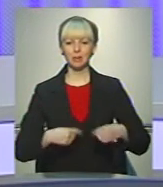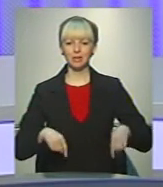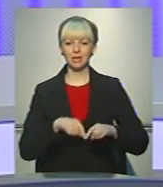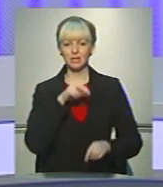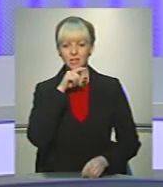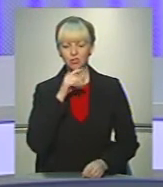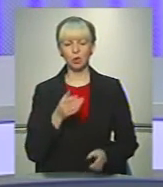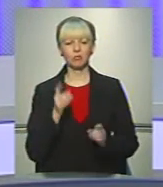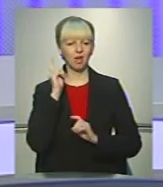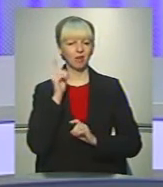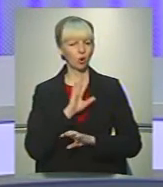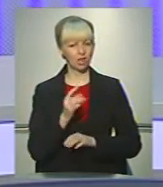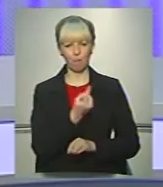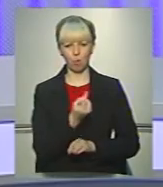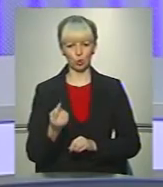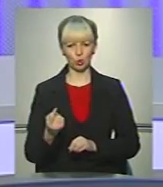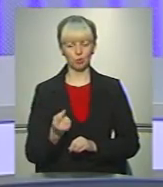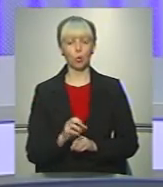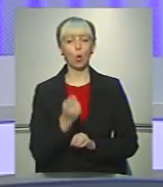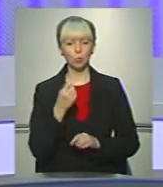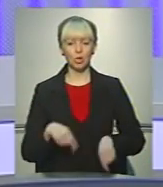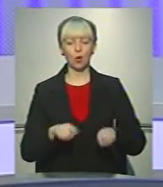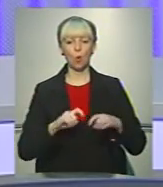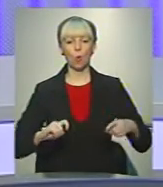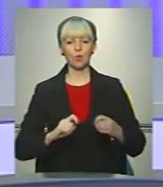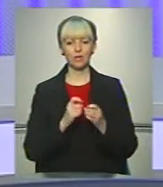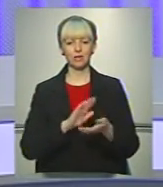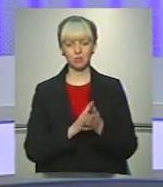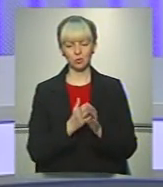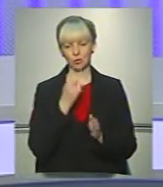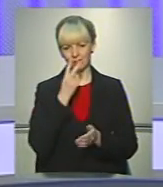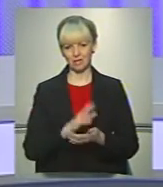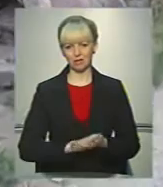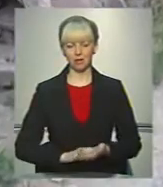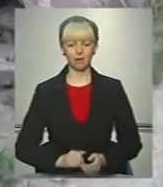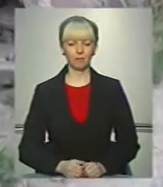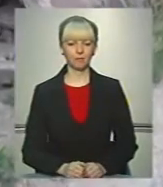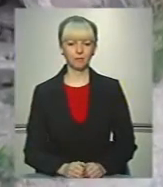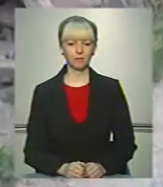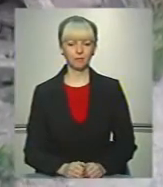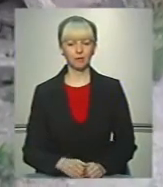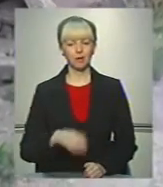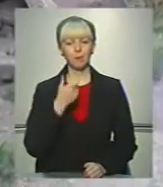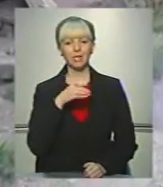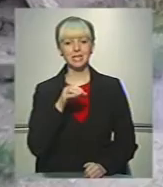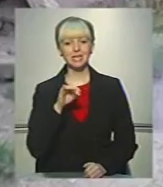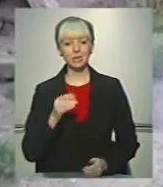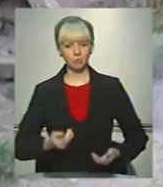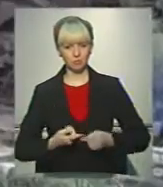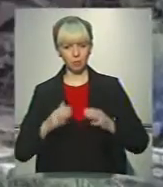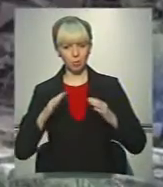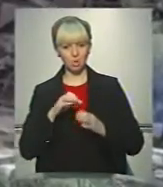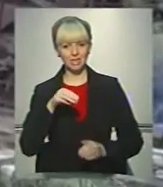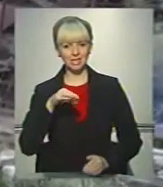для чернівців далеко не поодинокі. Про одну таку конфліктну ситуацію – далі у сюжеті. Пан Сергій мешкає у цьому будинку